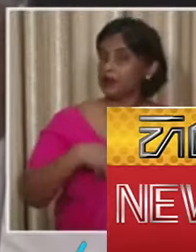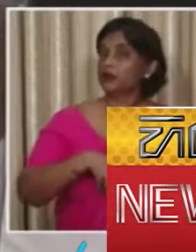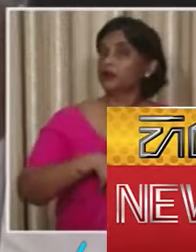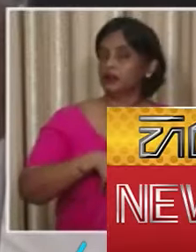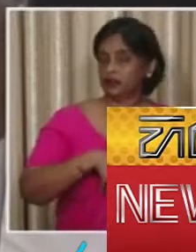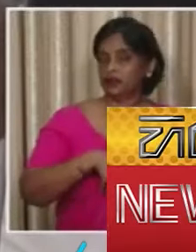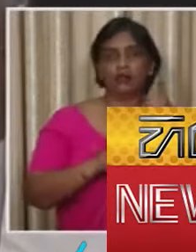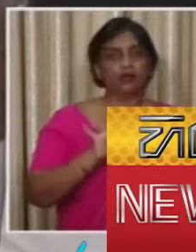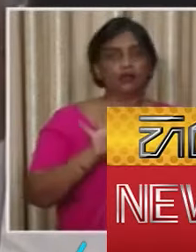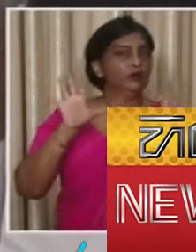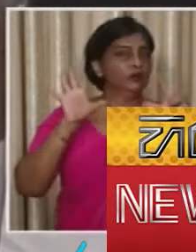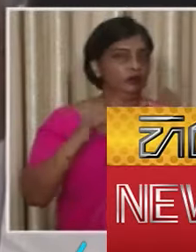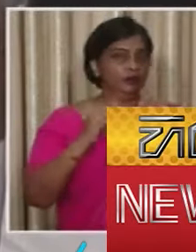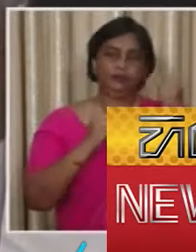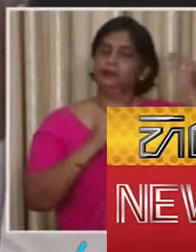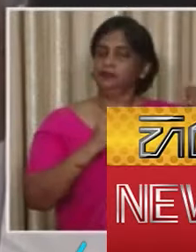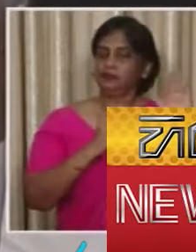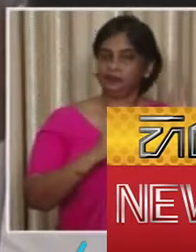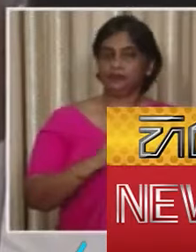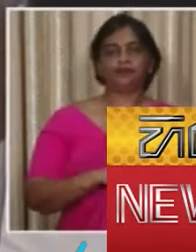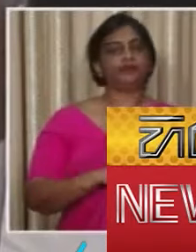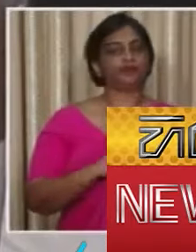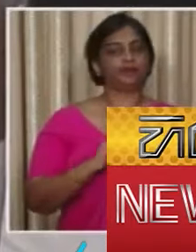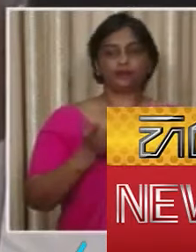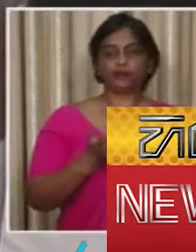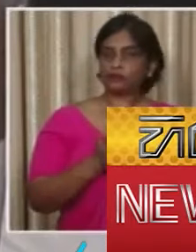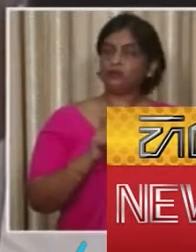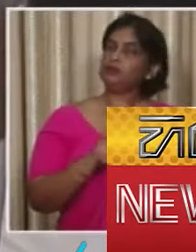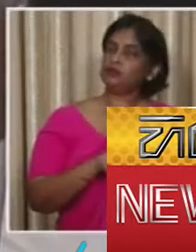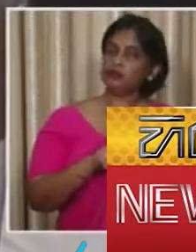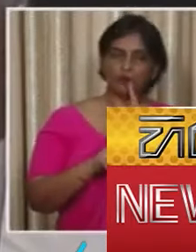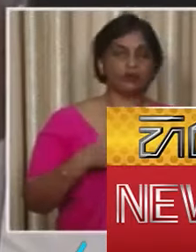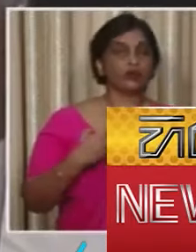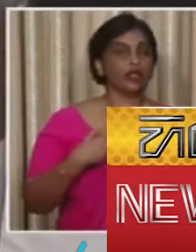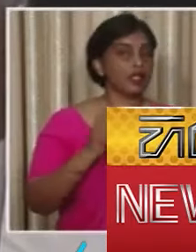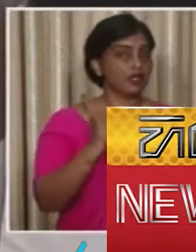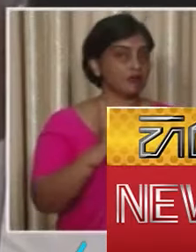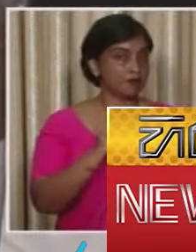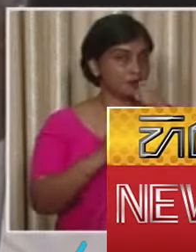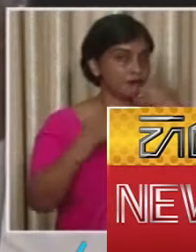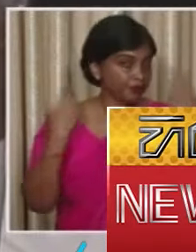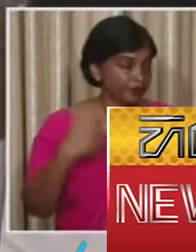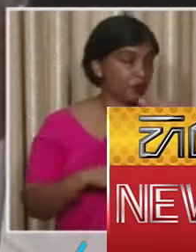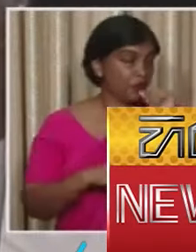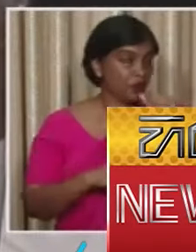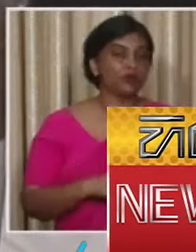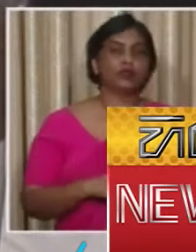කාලය වසර 8කින් දීර්ඝ කර තිබෙනවා. තවත් ලෙසකින් කිව්වොත් අපේ ණය ගෙව අවසන් කළ